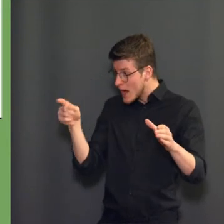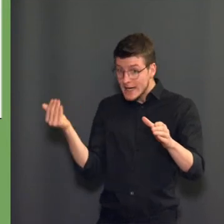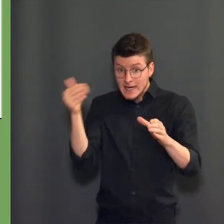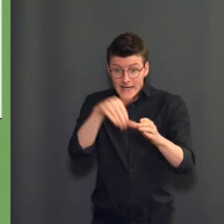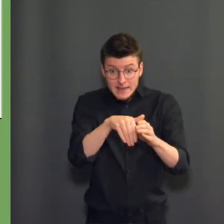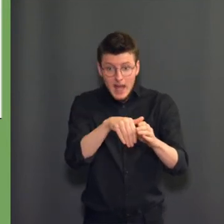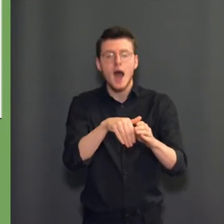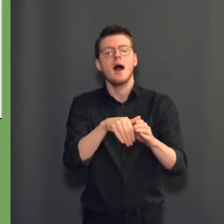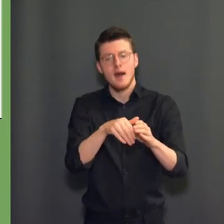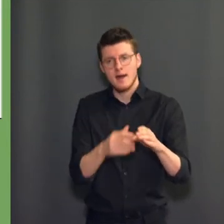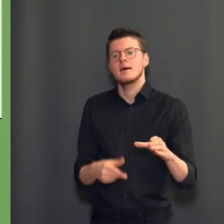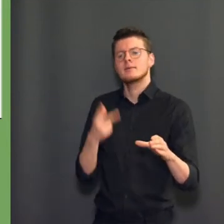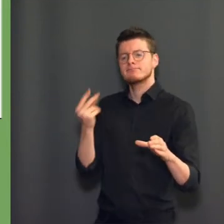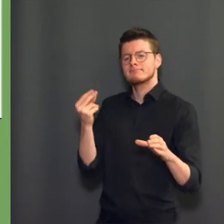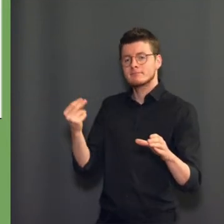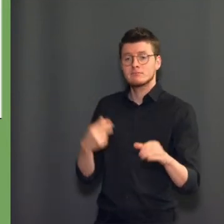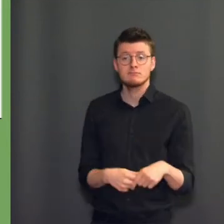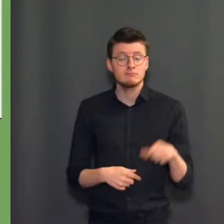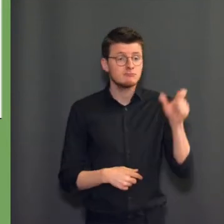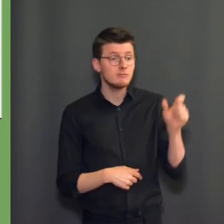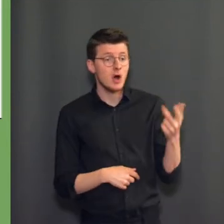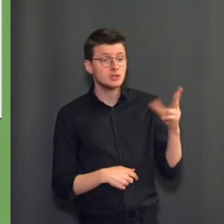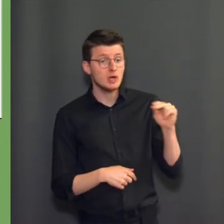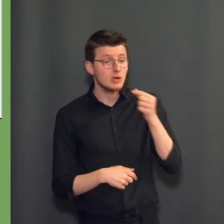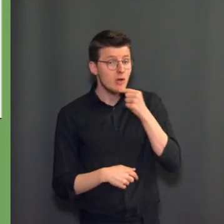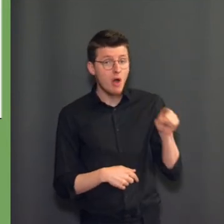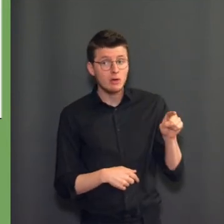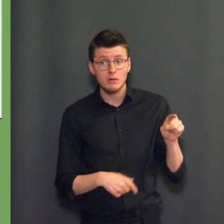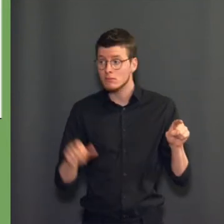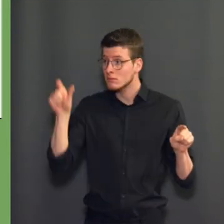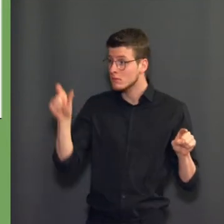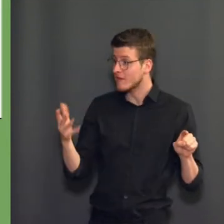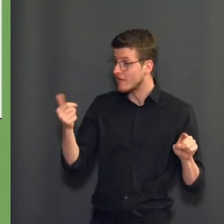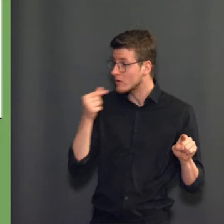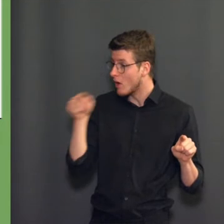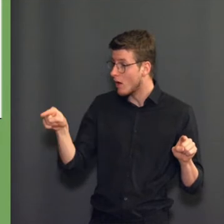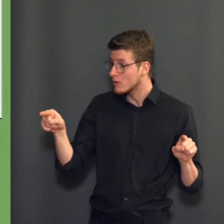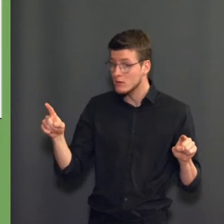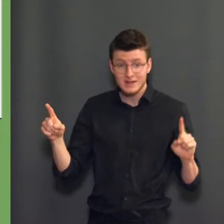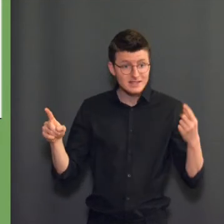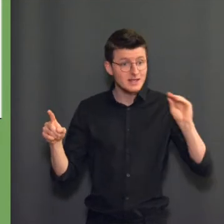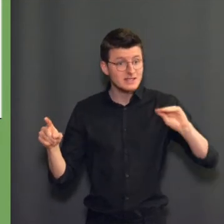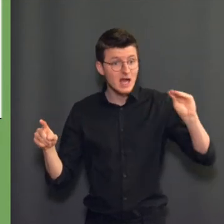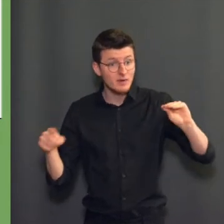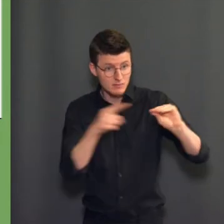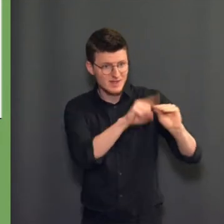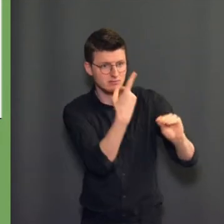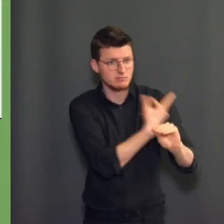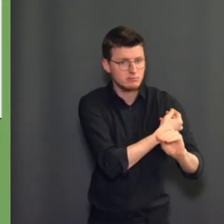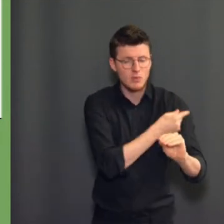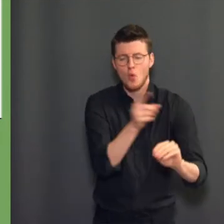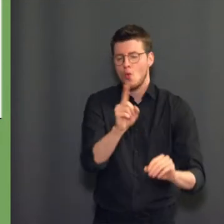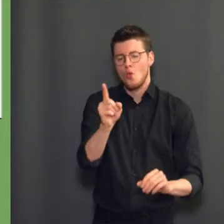niet iemand van 65 voorsteken, ook al heeft die van 28 zich eerder ingeschreven.